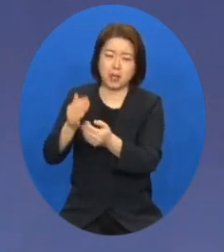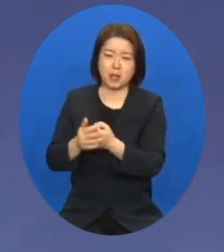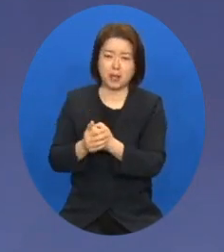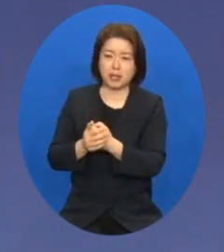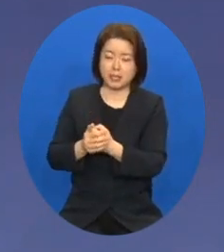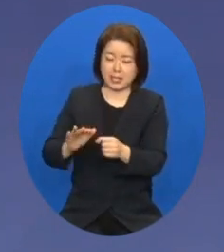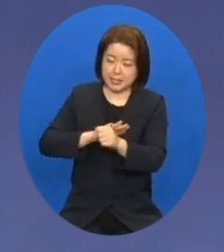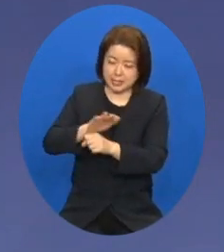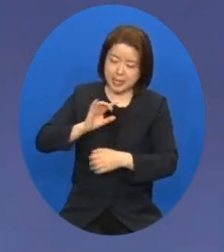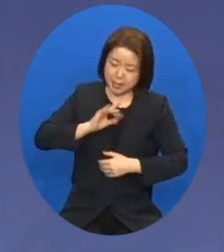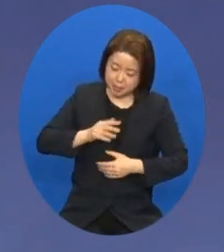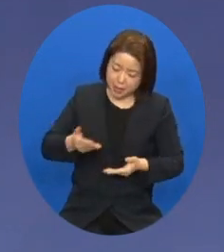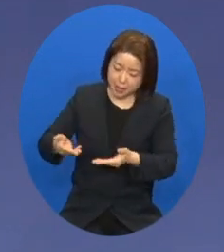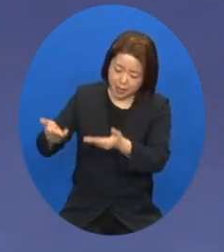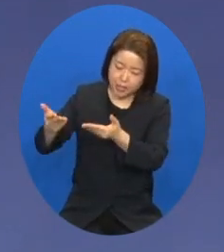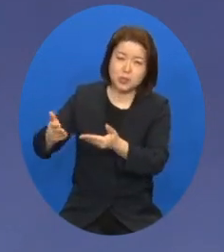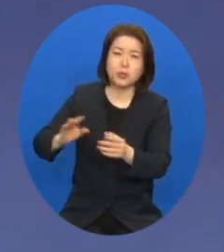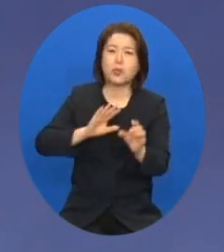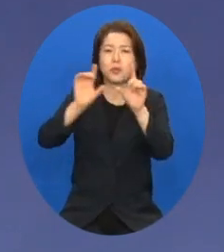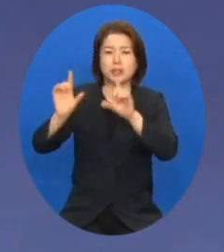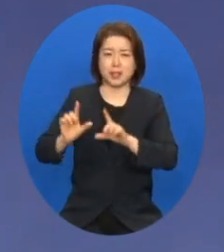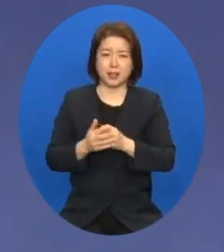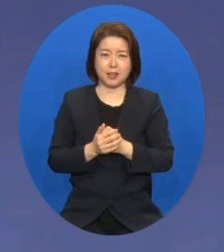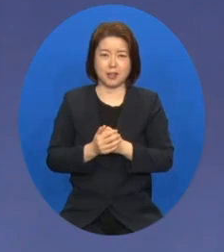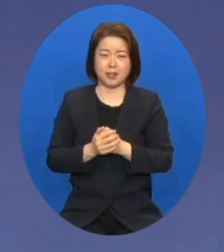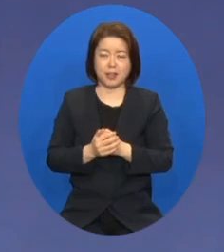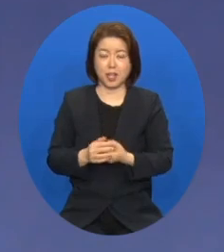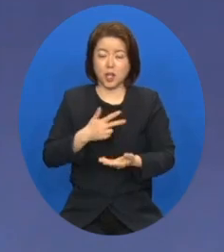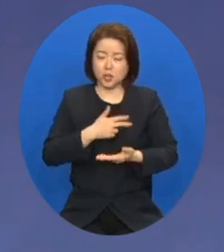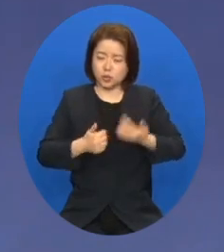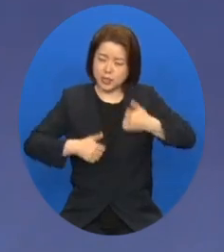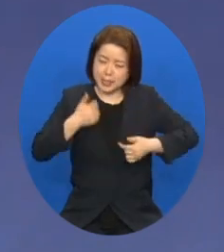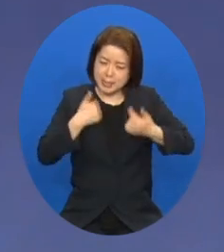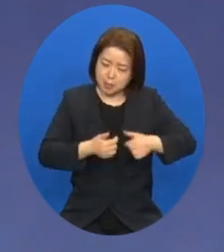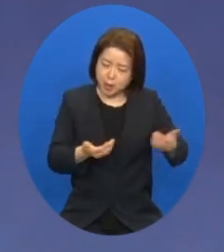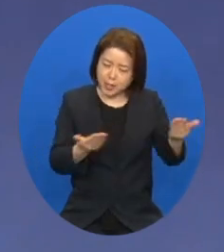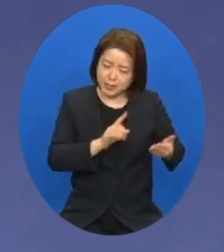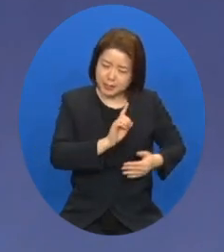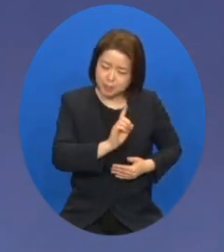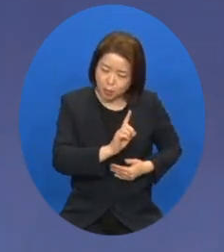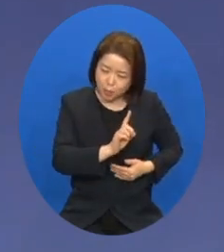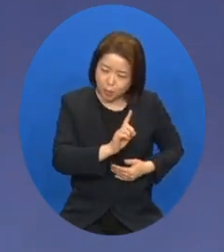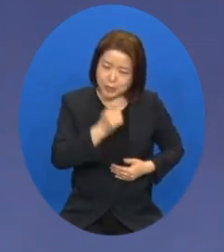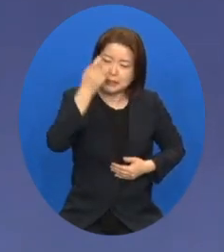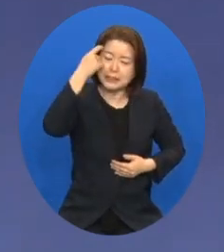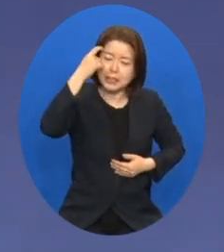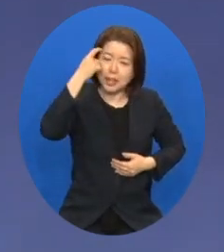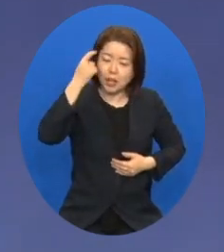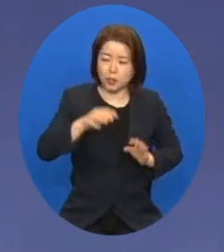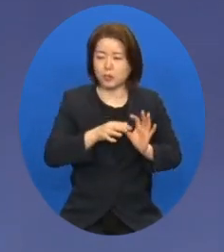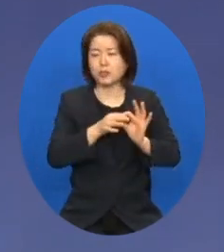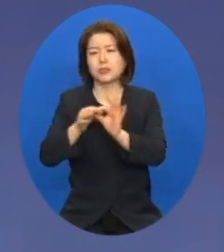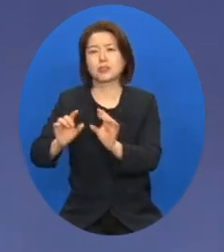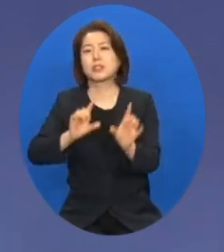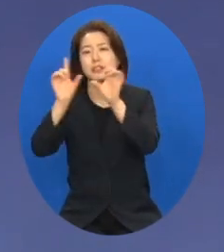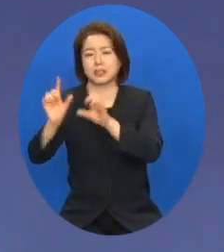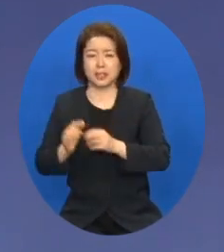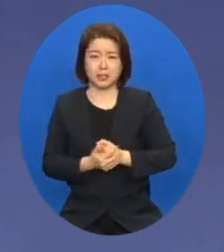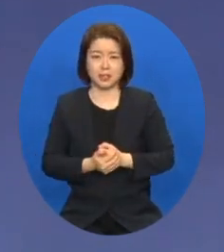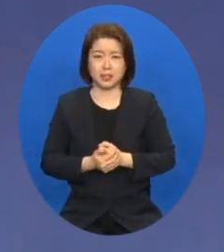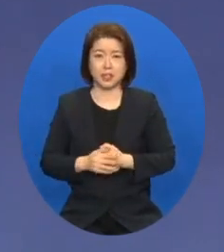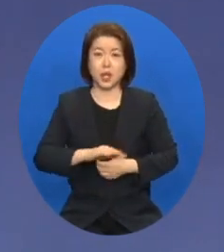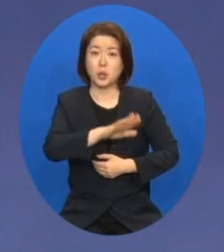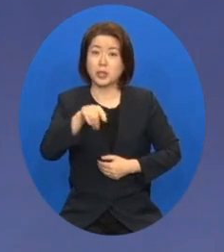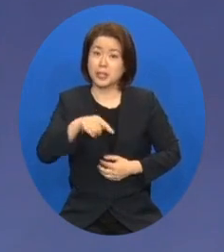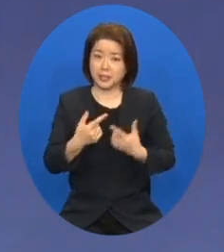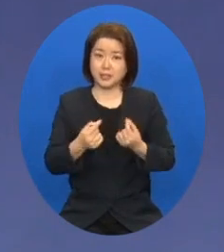것입니다 주님이 기뻐하실 일이 무엇일까 그것만 생각하고 사는 겁니다 우리가 그렇게